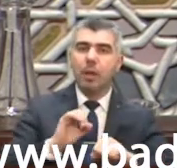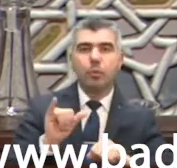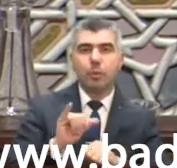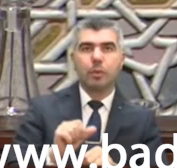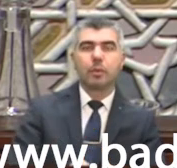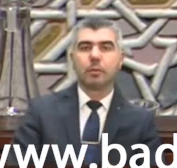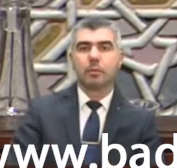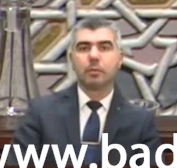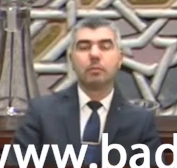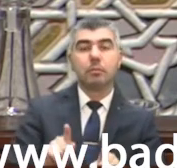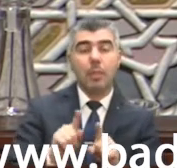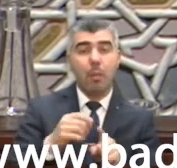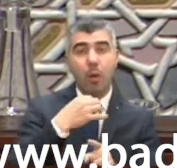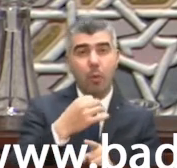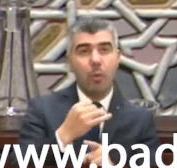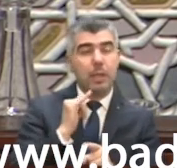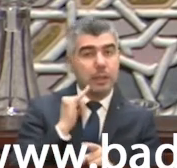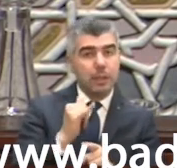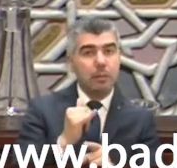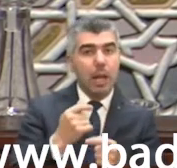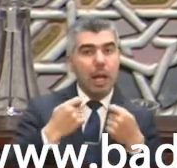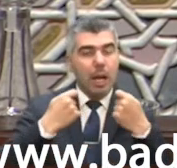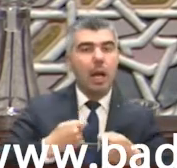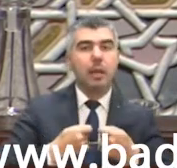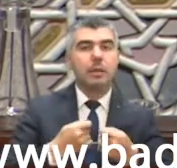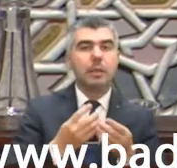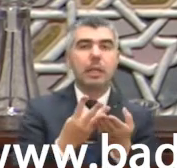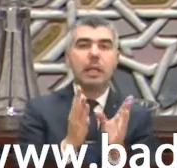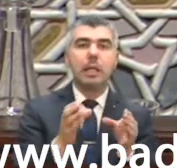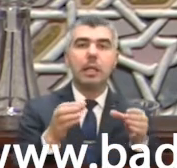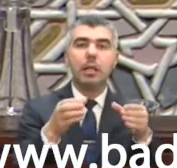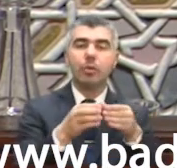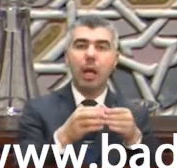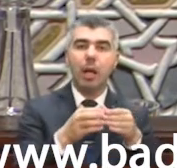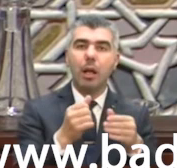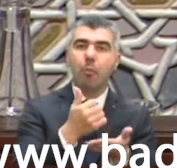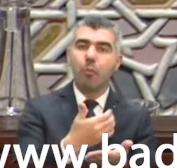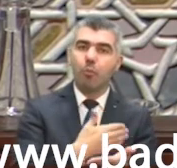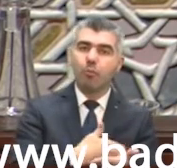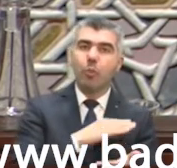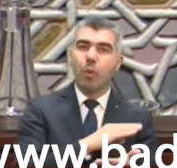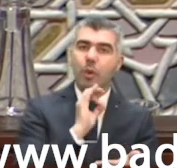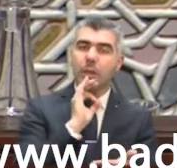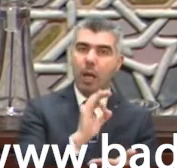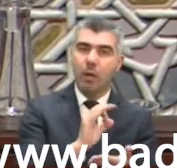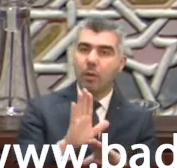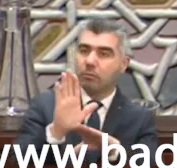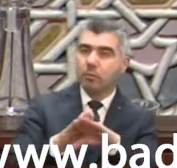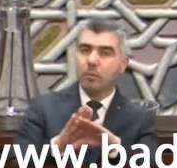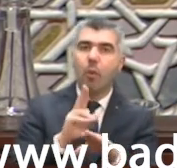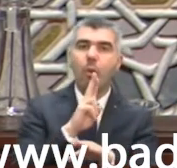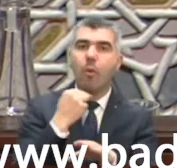به؟ احنا كنقول لكم على السادة رؤساء اللجان ان يتحملوا المسؤولية، وذلك بإخبار